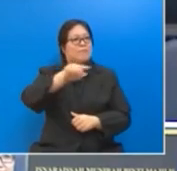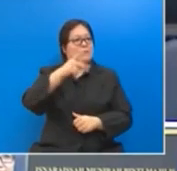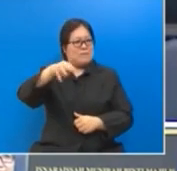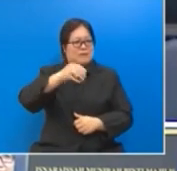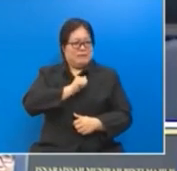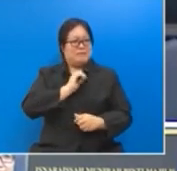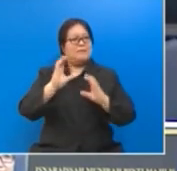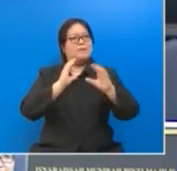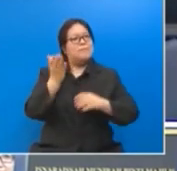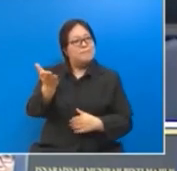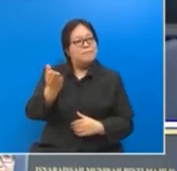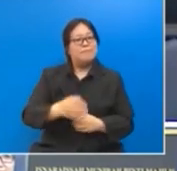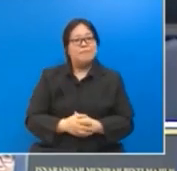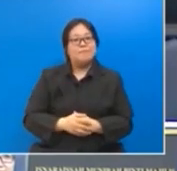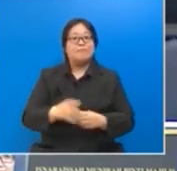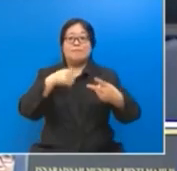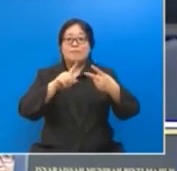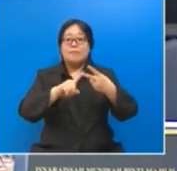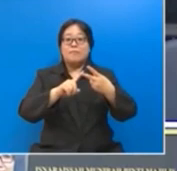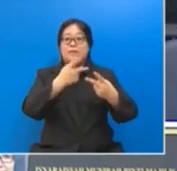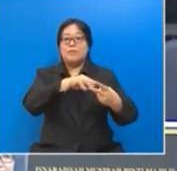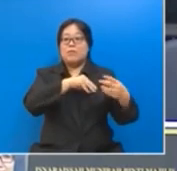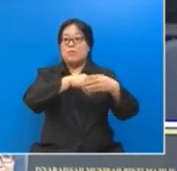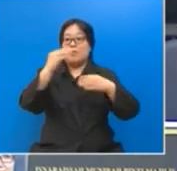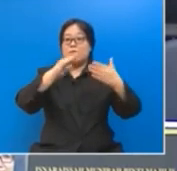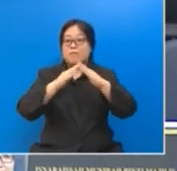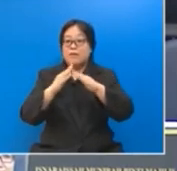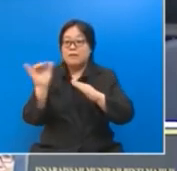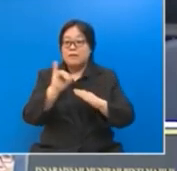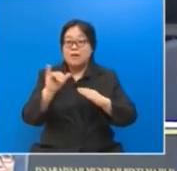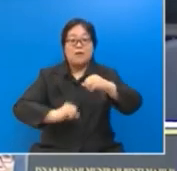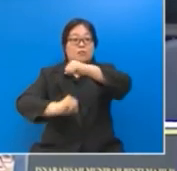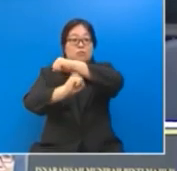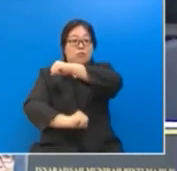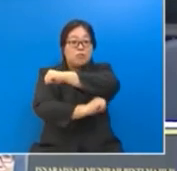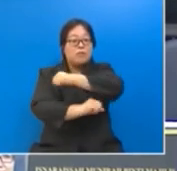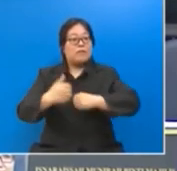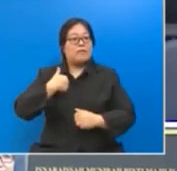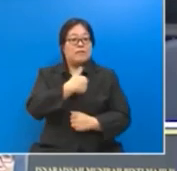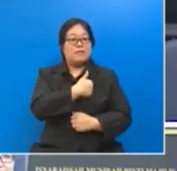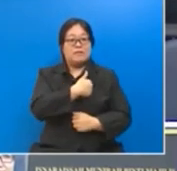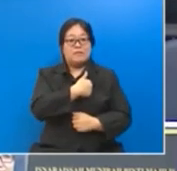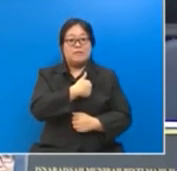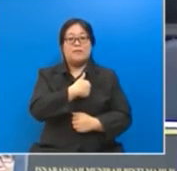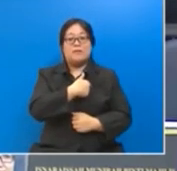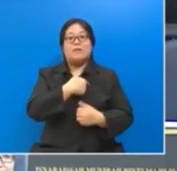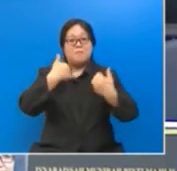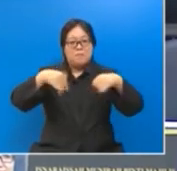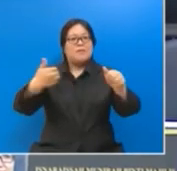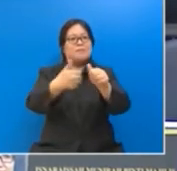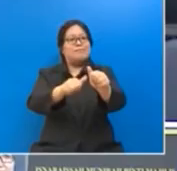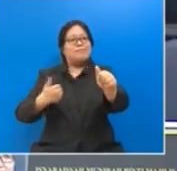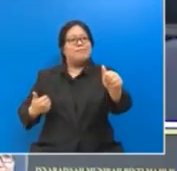Pendidikan. Yang kedua, Kementerian Pembangunan Luar Bandar juga mengakui bahawa infrastruktur kita juga masih lagi di belakang.